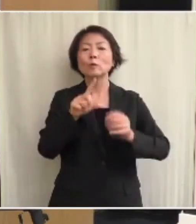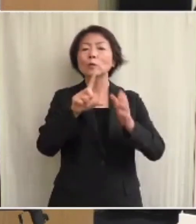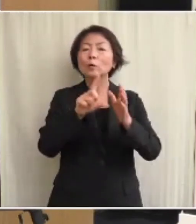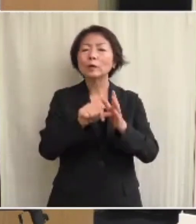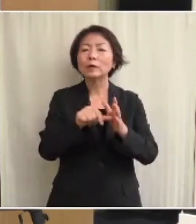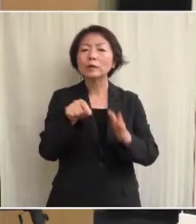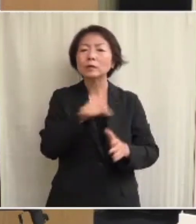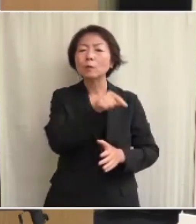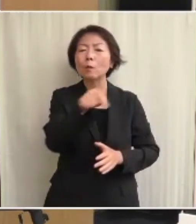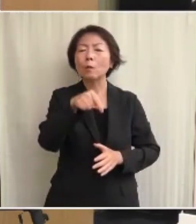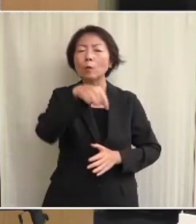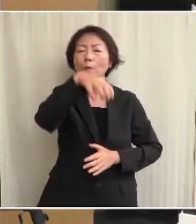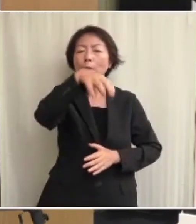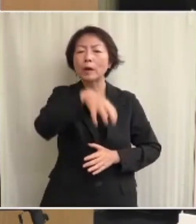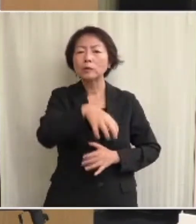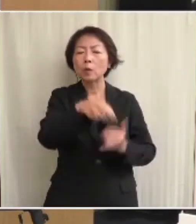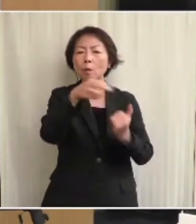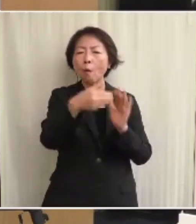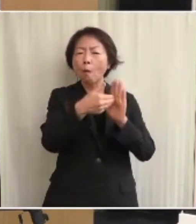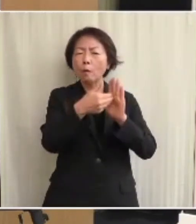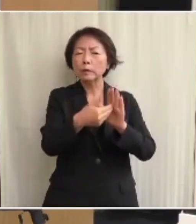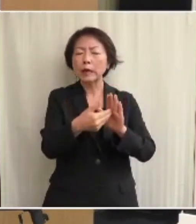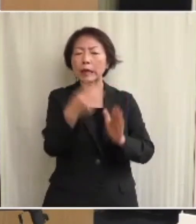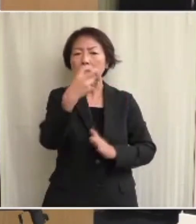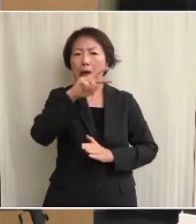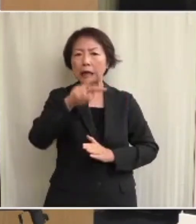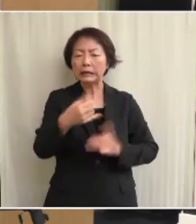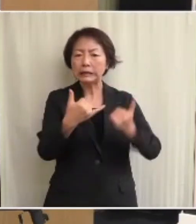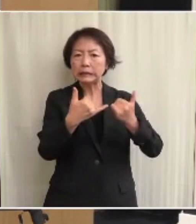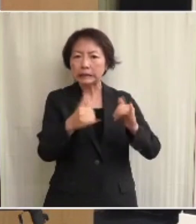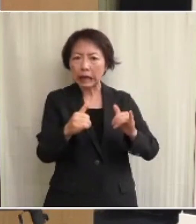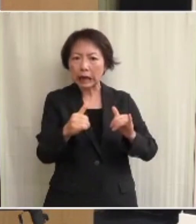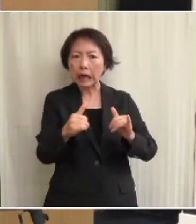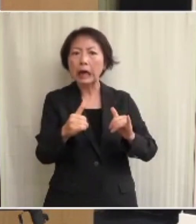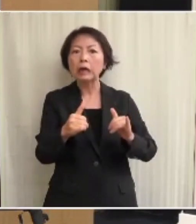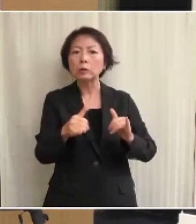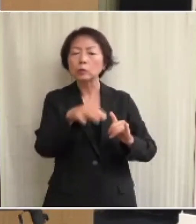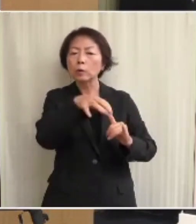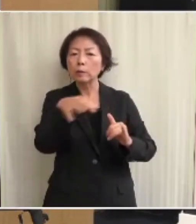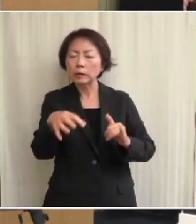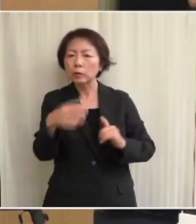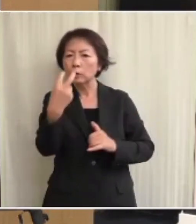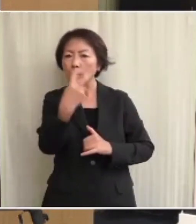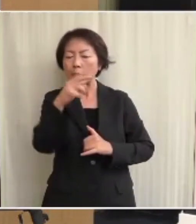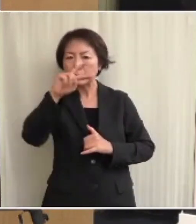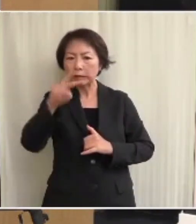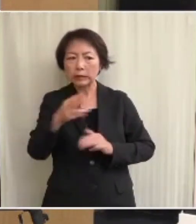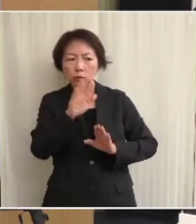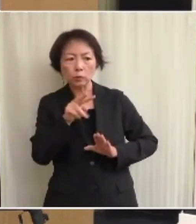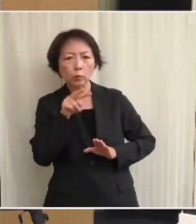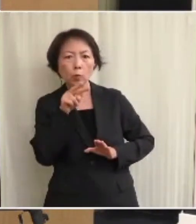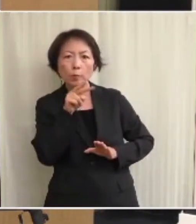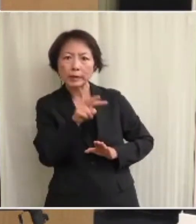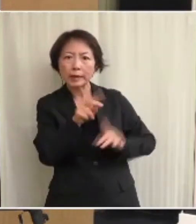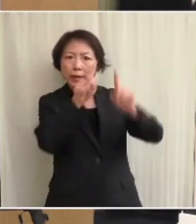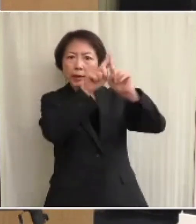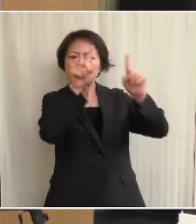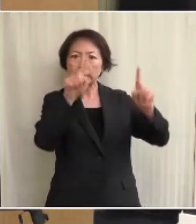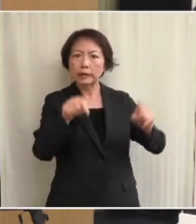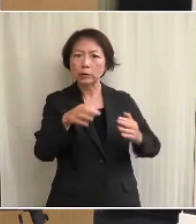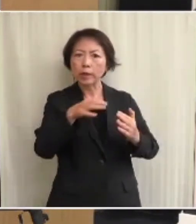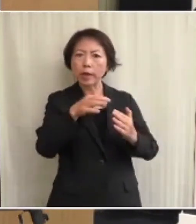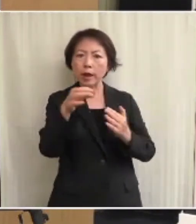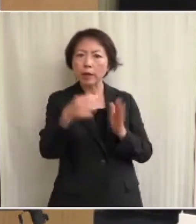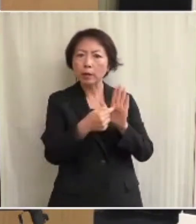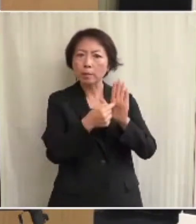場合そこのポルタの防災管理者、ジョイナスの防災管理者がその状況を見てですね、そのサイネージを選択して